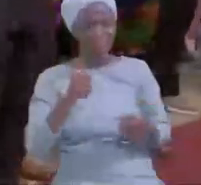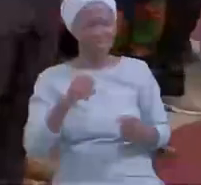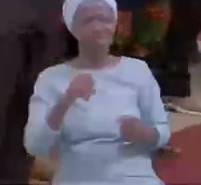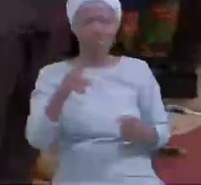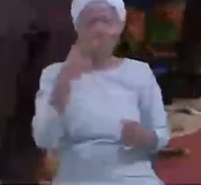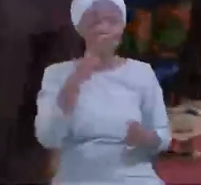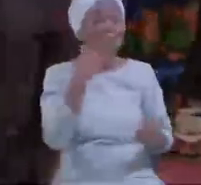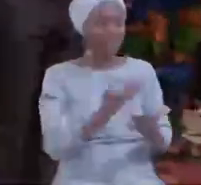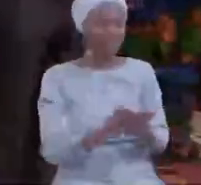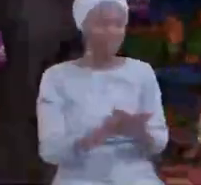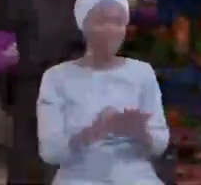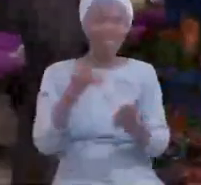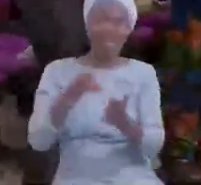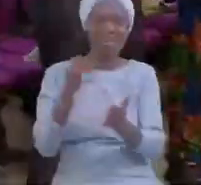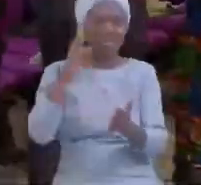Ce sera accompli.